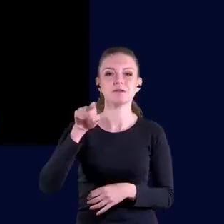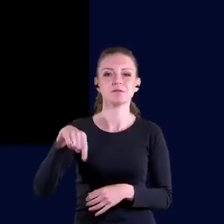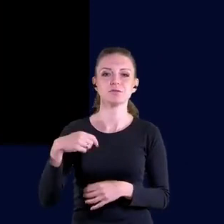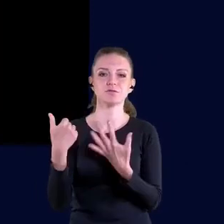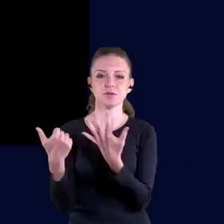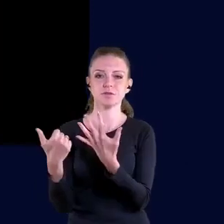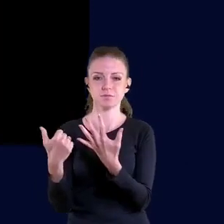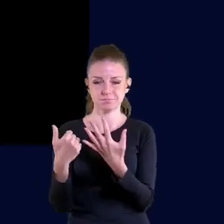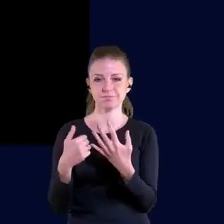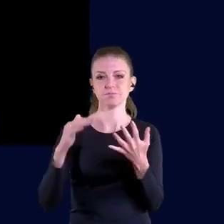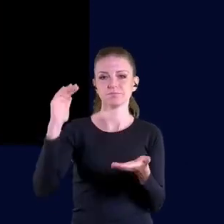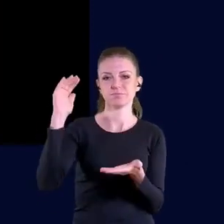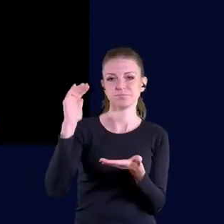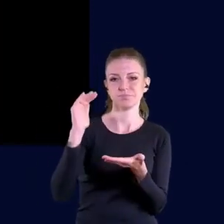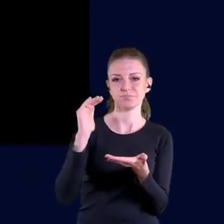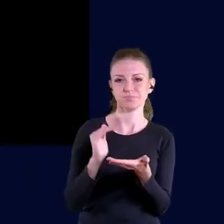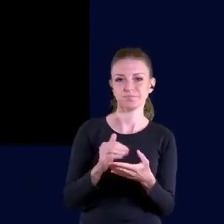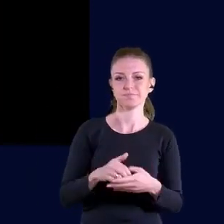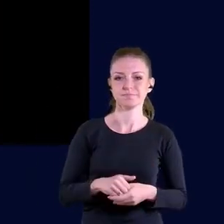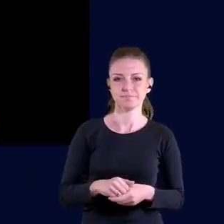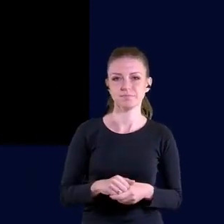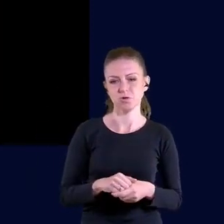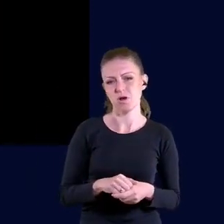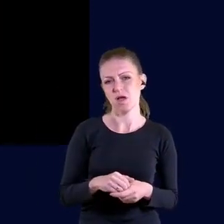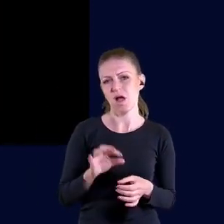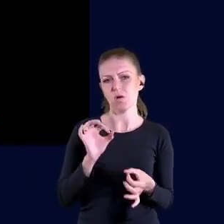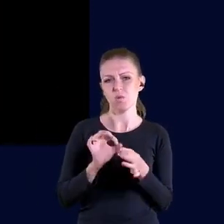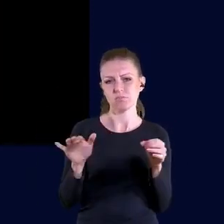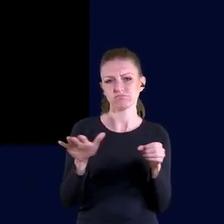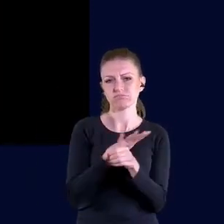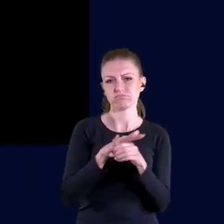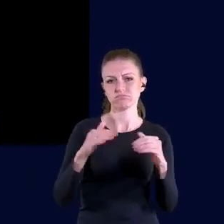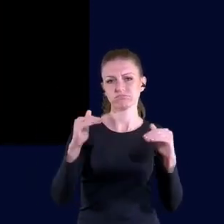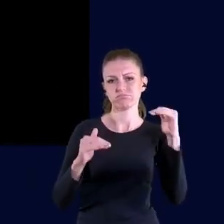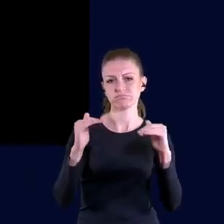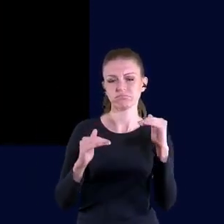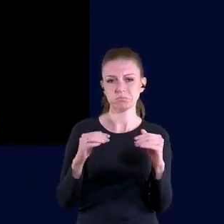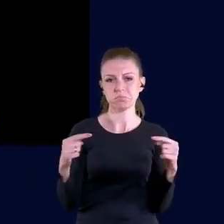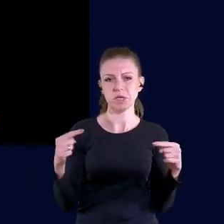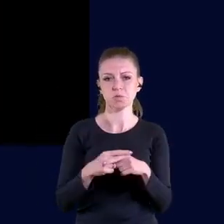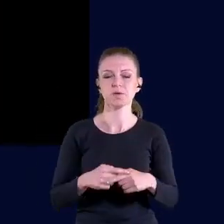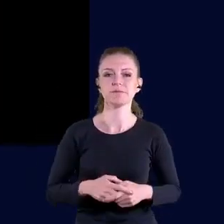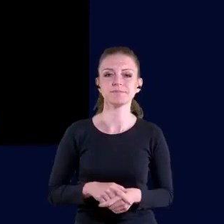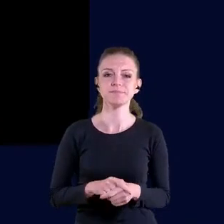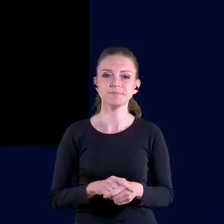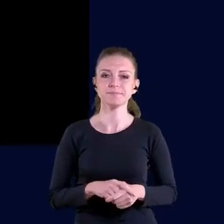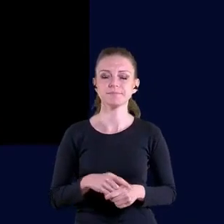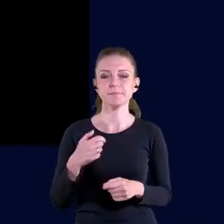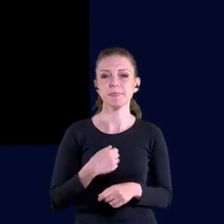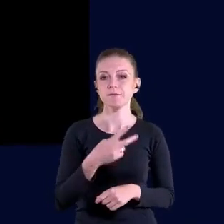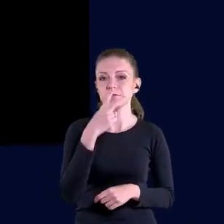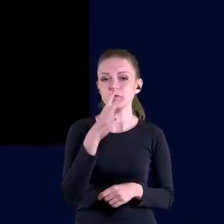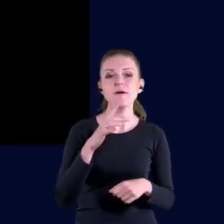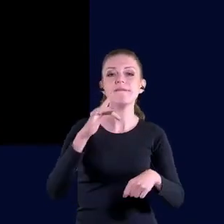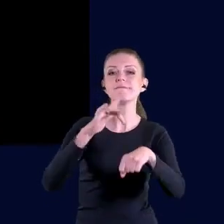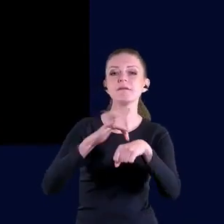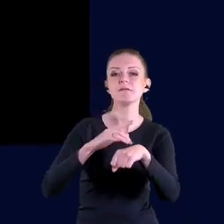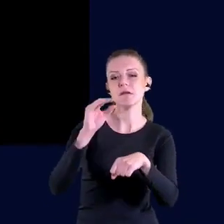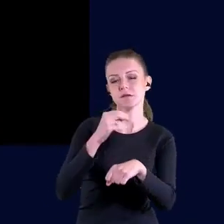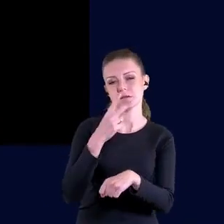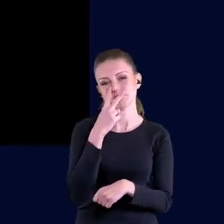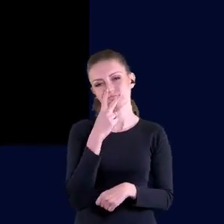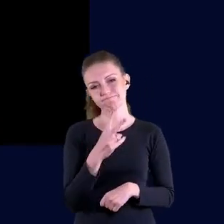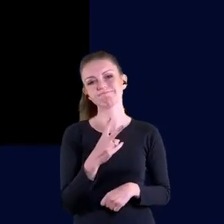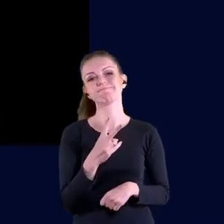jeżeli będzie rzeczywiście więcej tego złotego i zielonego dostępu spojrzałam na na wyniki jeszcze pod kątem